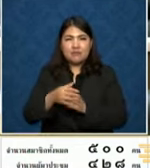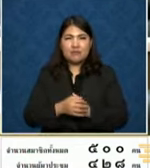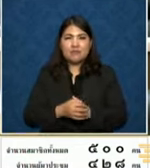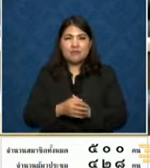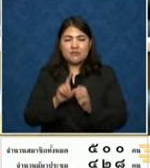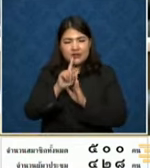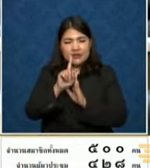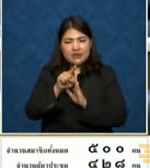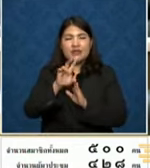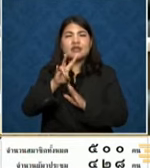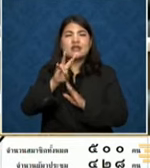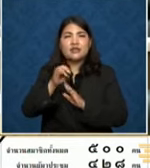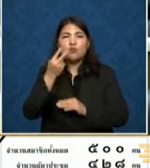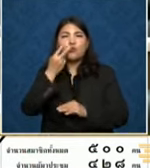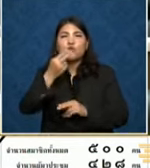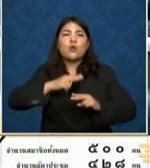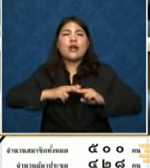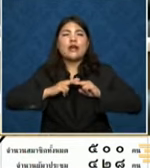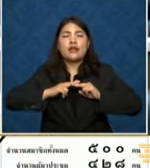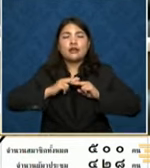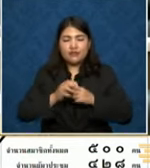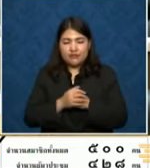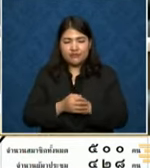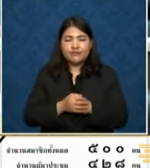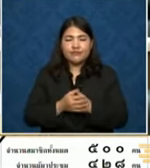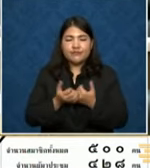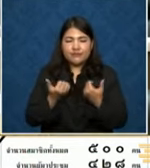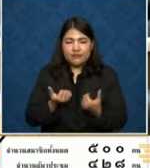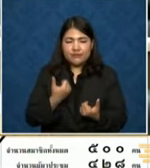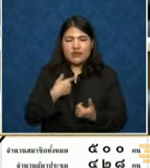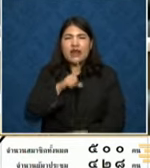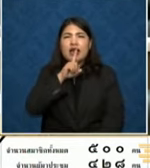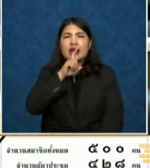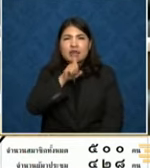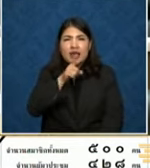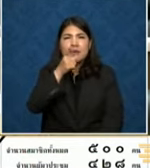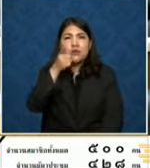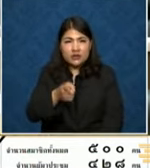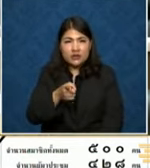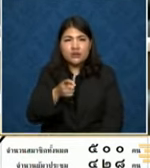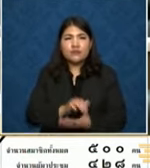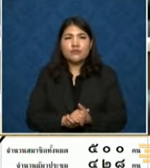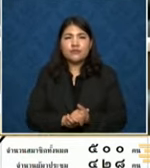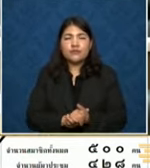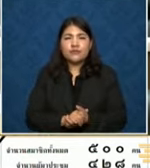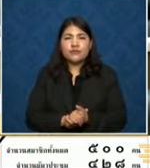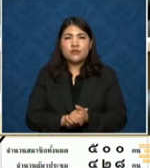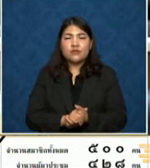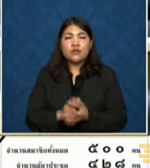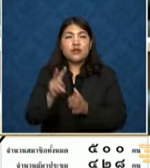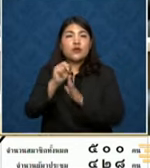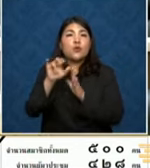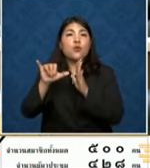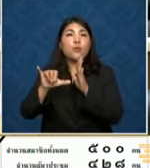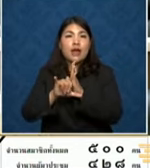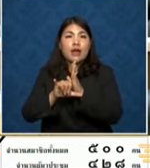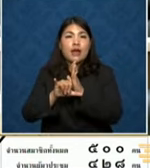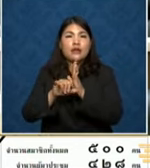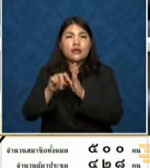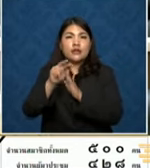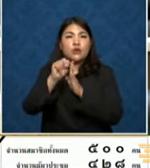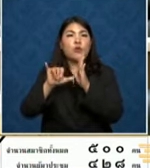องแล้วกันนะครับเรื่องการซักถามข้อเท็จจริงครับท่านประธานครับนโยบายที่